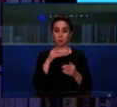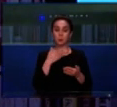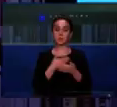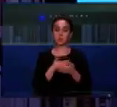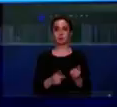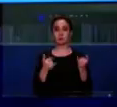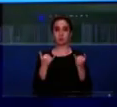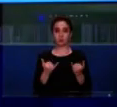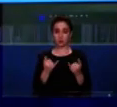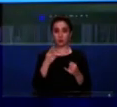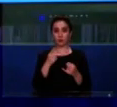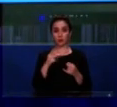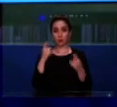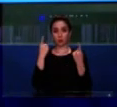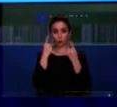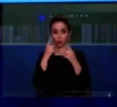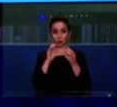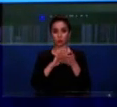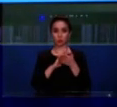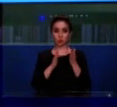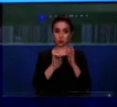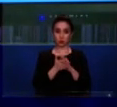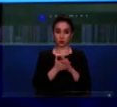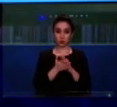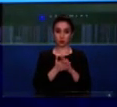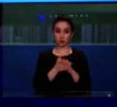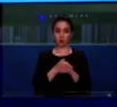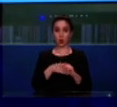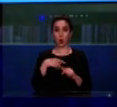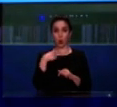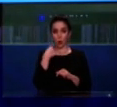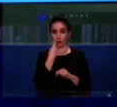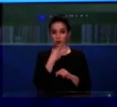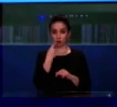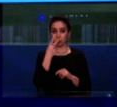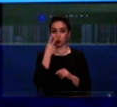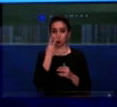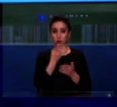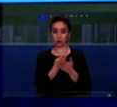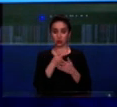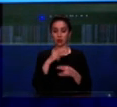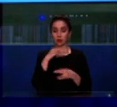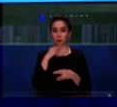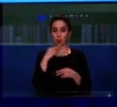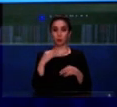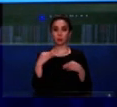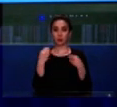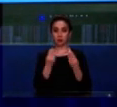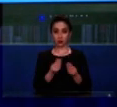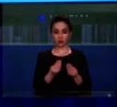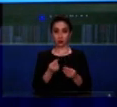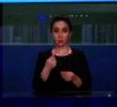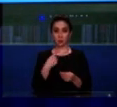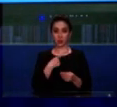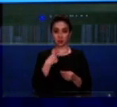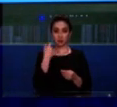misol. Publitsistika uslubining og'zaki ko'rinishiga ham e'tibor bering.